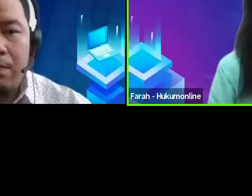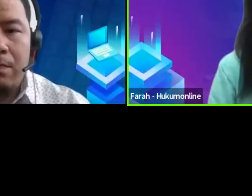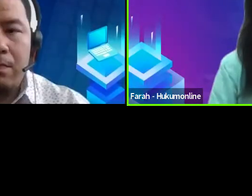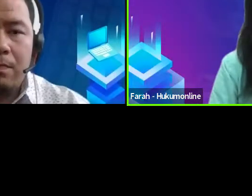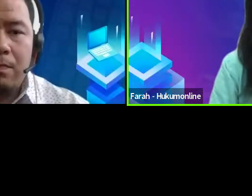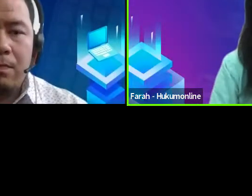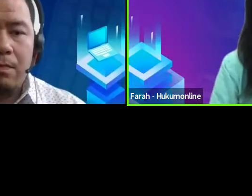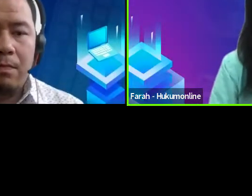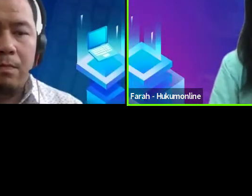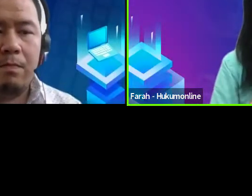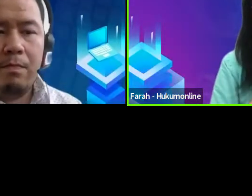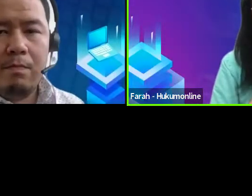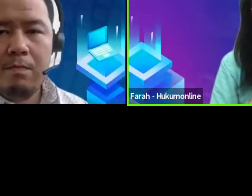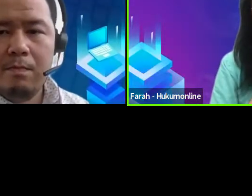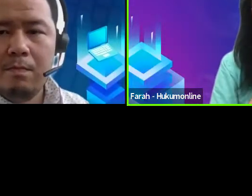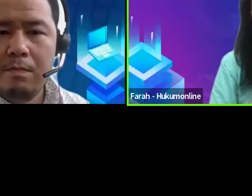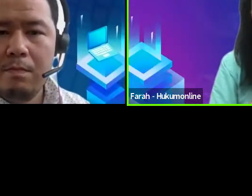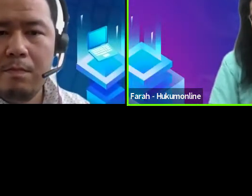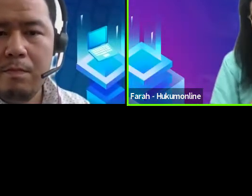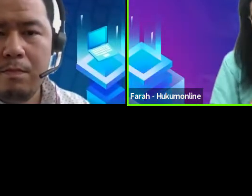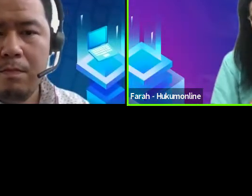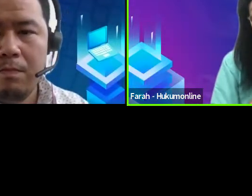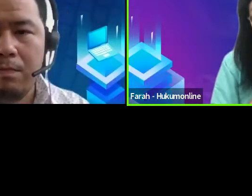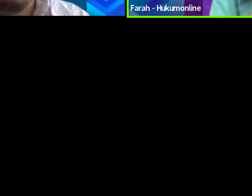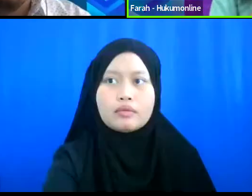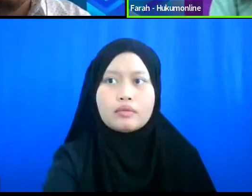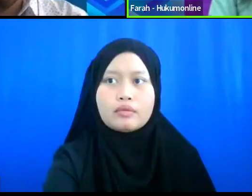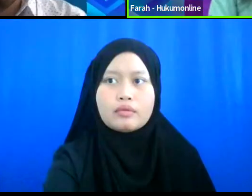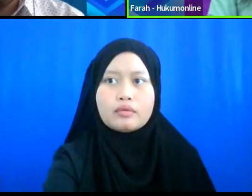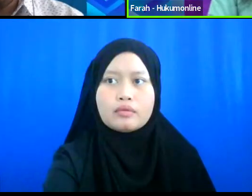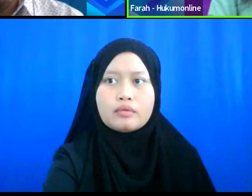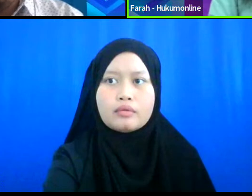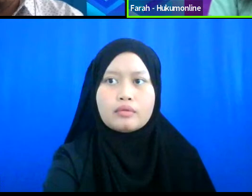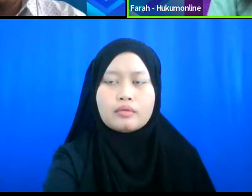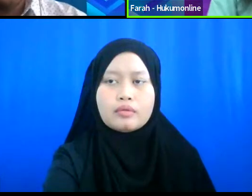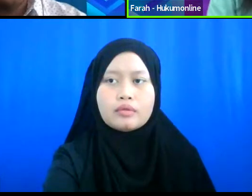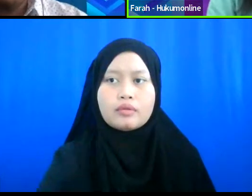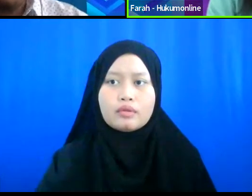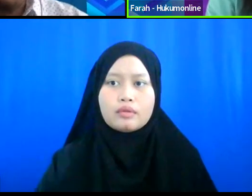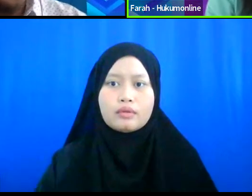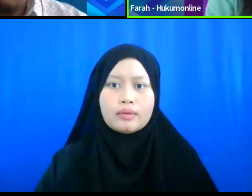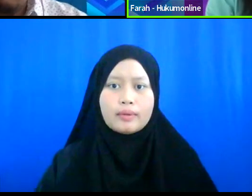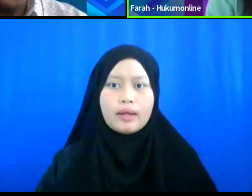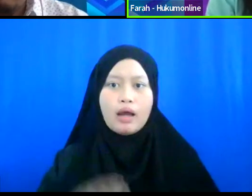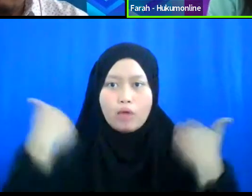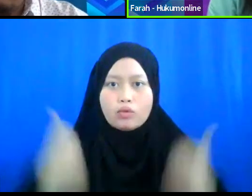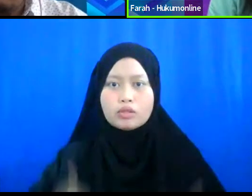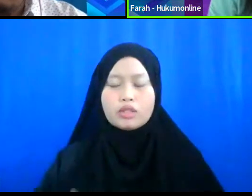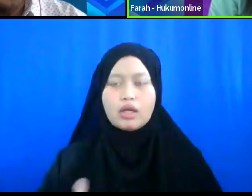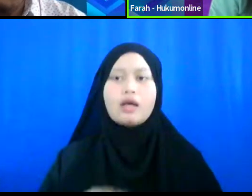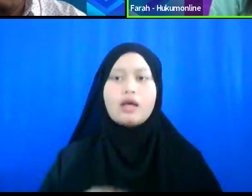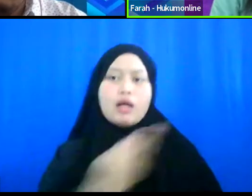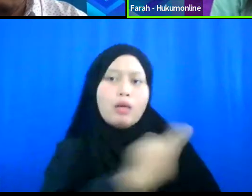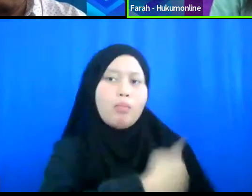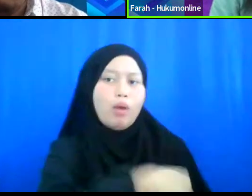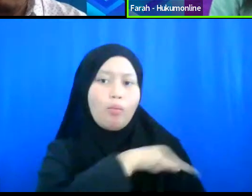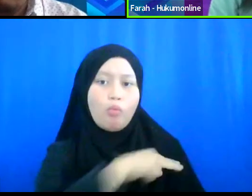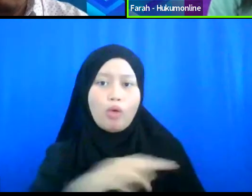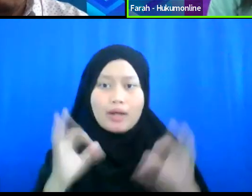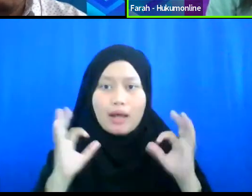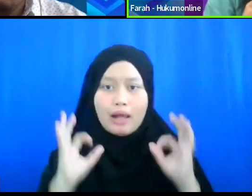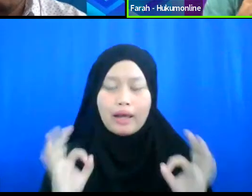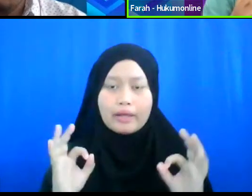atas privasi to the adalah merupakan HAM hak asasi manusia dan memang kompetensi yang layak dan